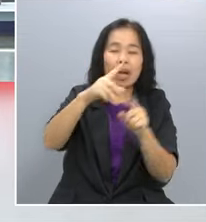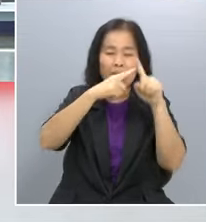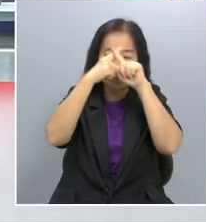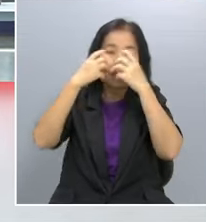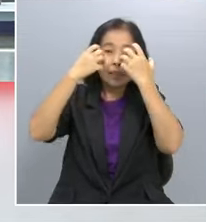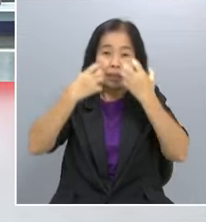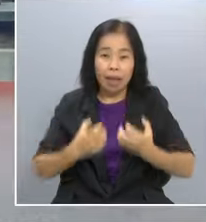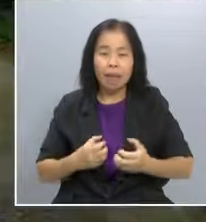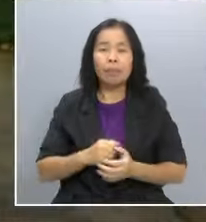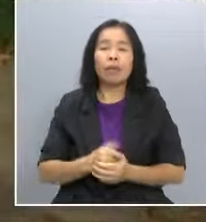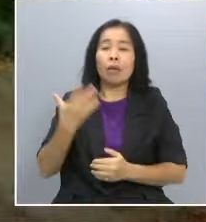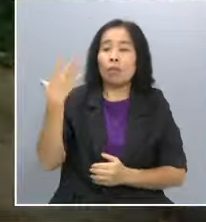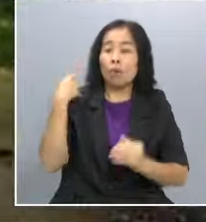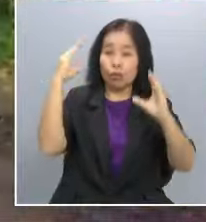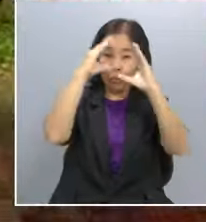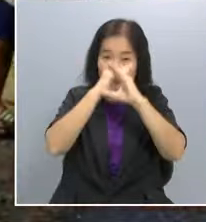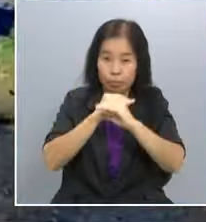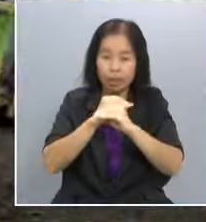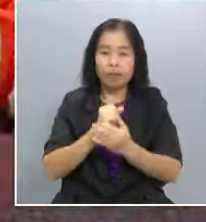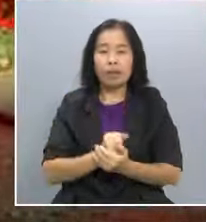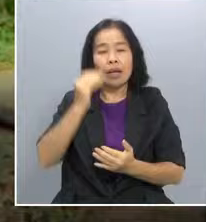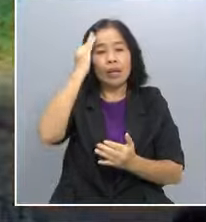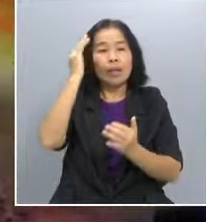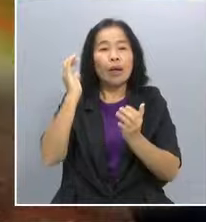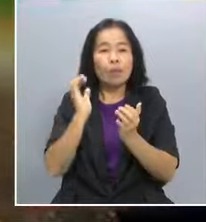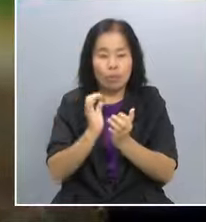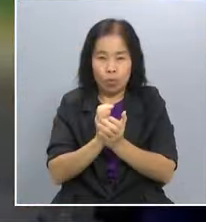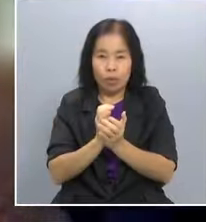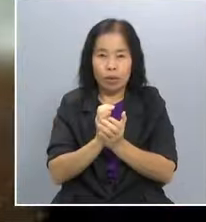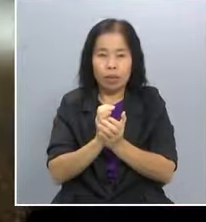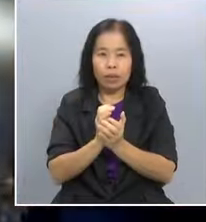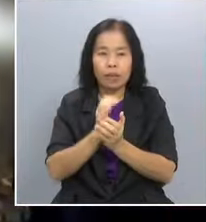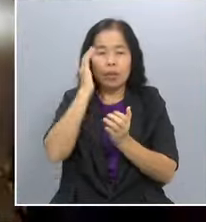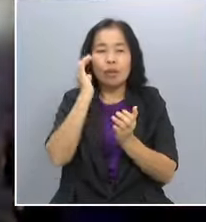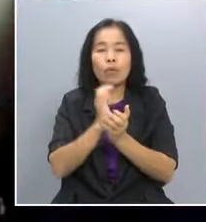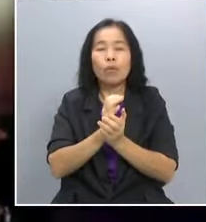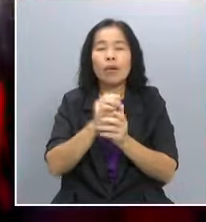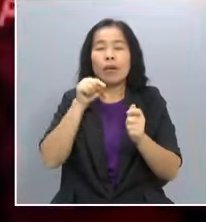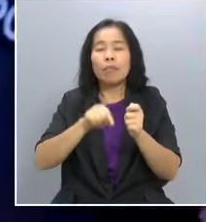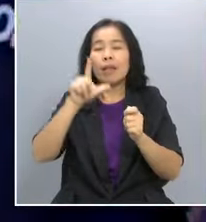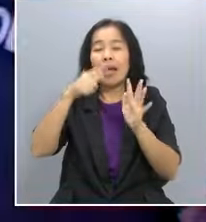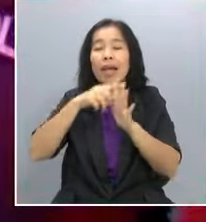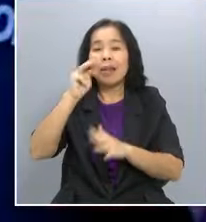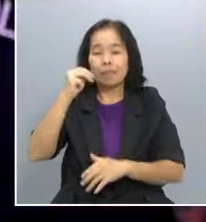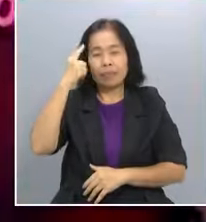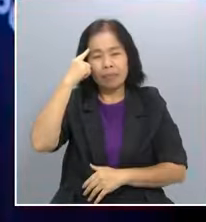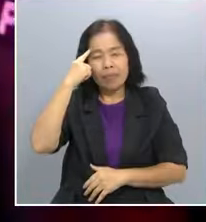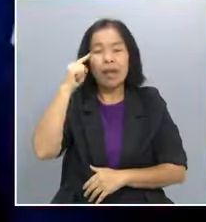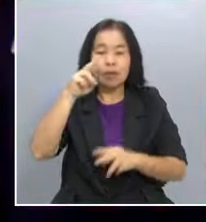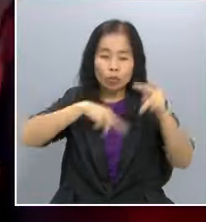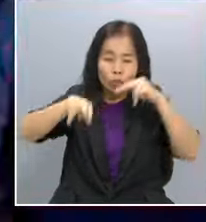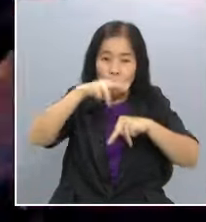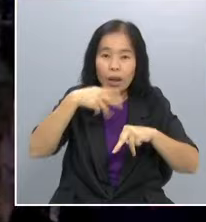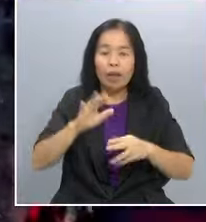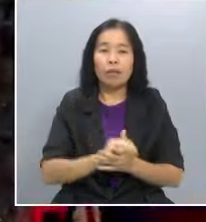เหตุการณ์เกิดขึ้นเมื่อคืนที่ผ่านมานะคะตำรวจสน.ลำผักชีทางเจ้าหน้าที่กองพิสูจน์หลักฐานไปตรวจสอบจุดเกิดเหตุ